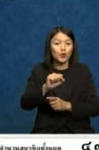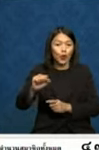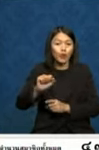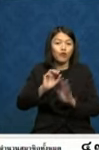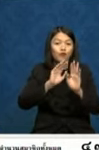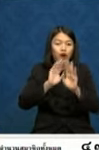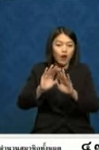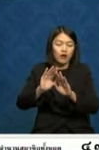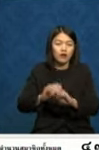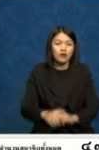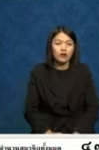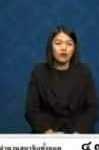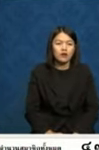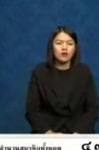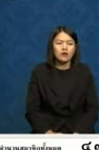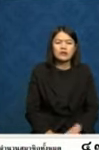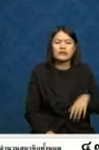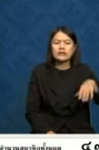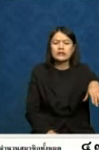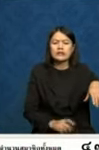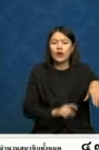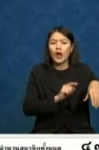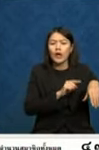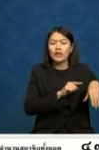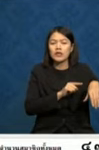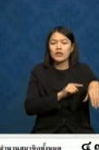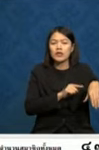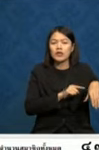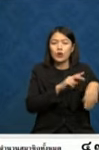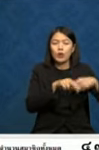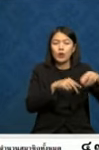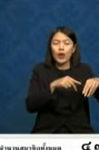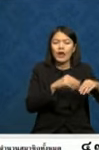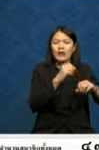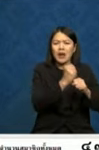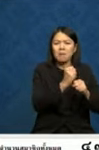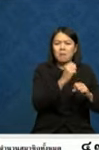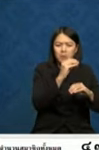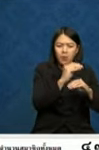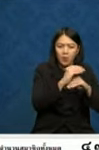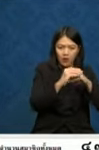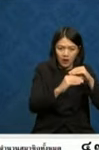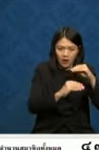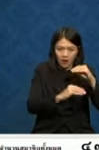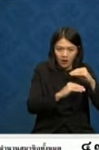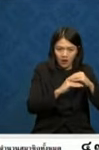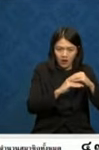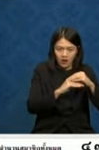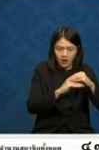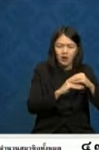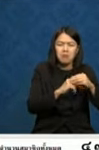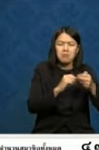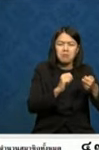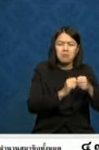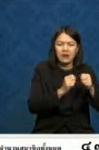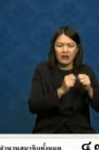าสอนชนเนี่ยได้ทำโครงการนะครับที่มีปัญห